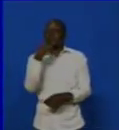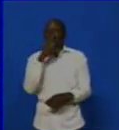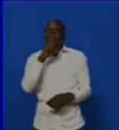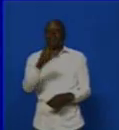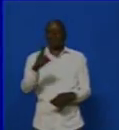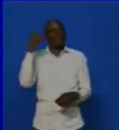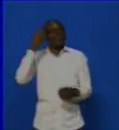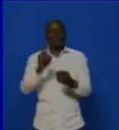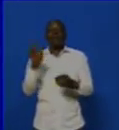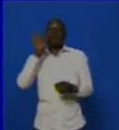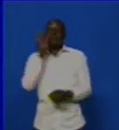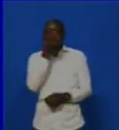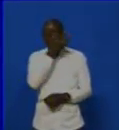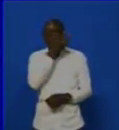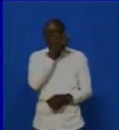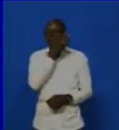floraison.